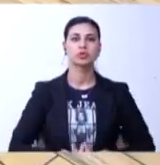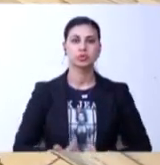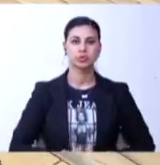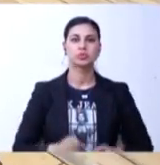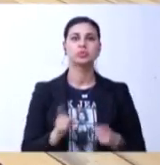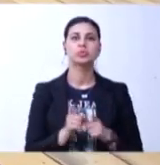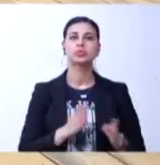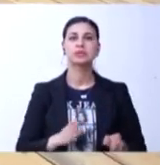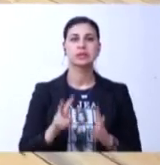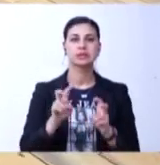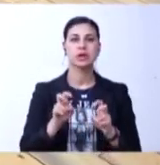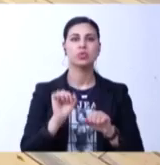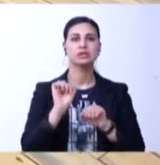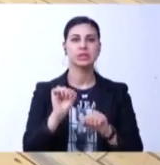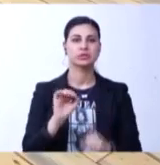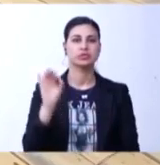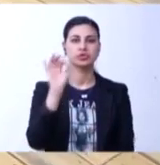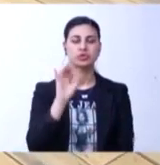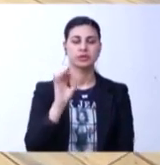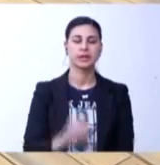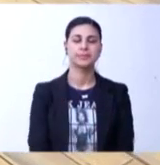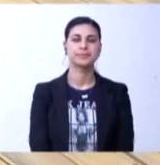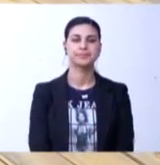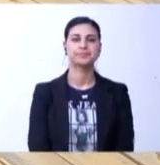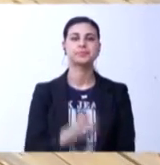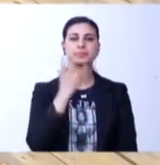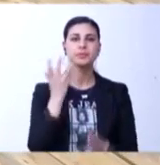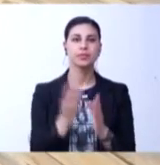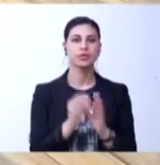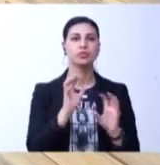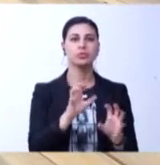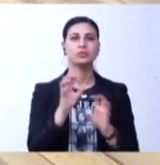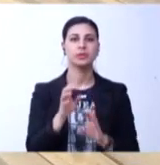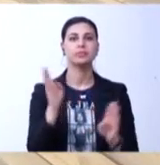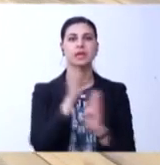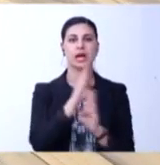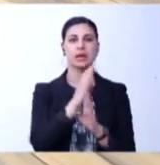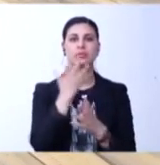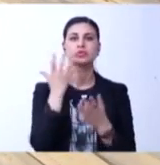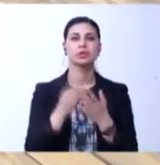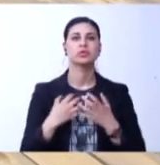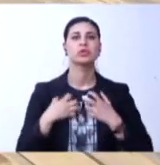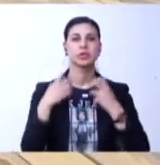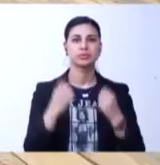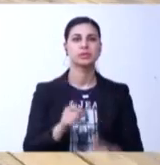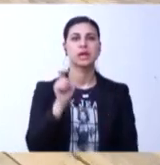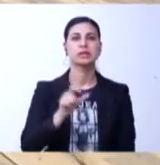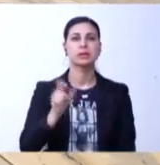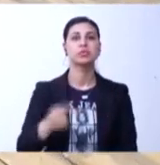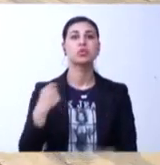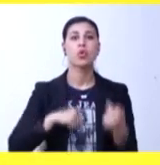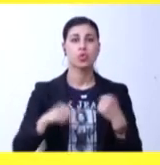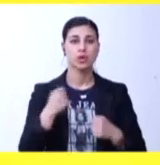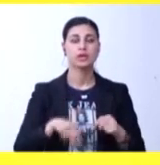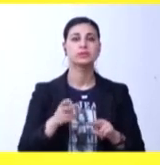საგზაო უსაფრთხოების დაცვის შემთხვევაში, ჩვენ ვუფთხილდებით გარემოს, ვუფთხილდებით საკუთარ ჯანმრთელობას, ადამიანის ორგანიზმს და